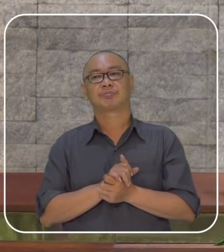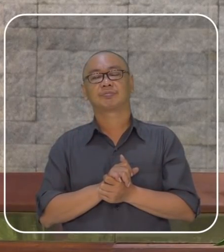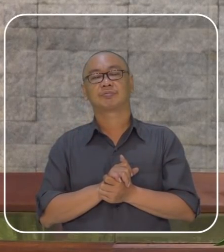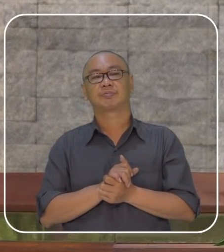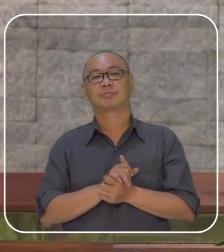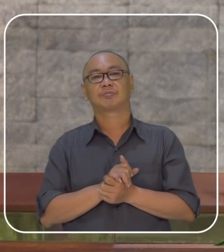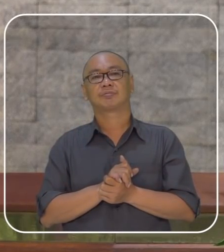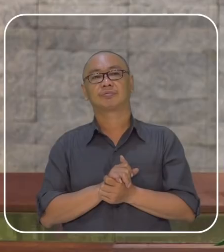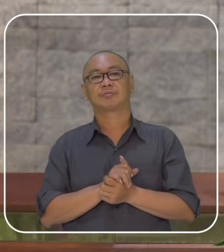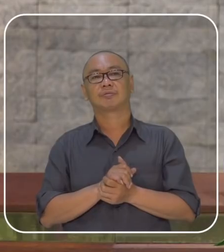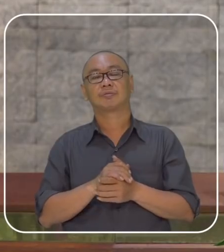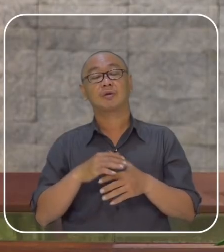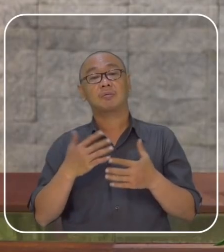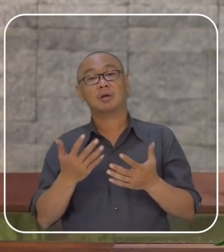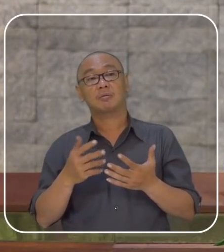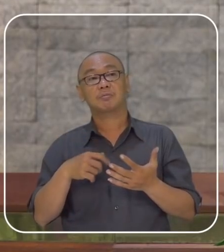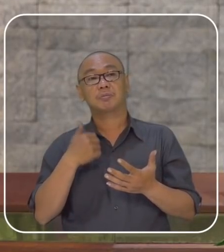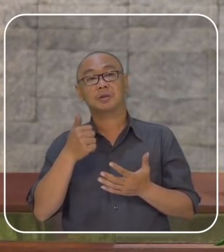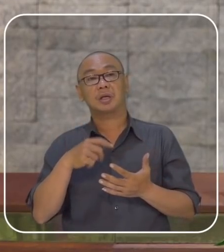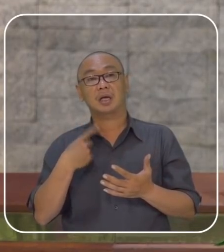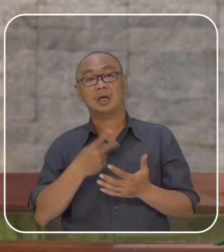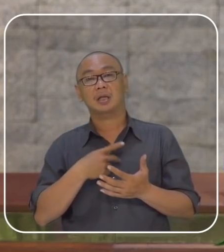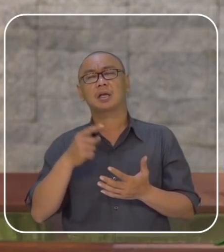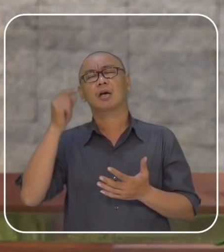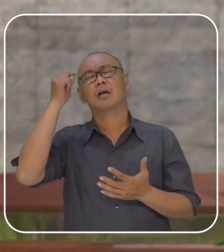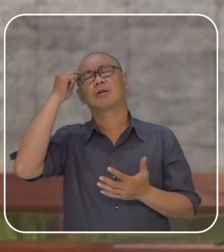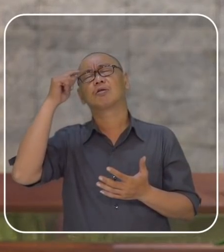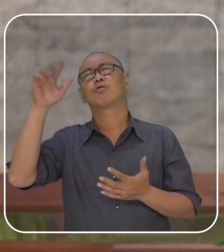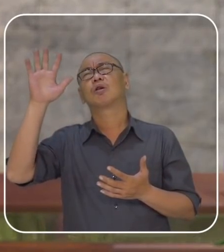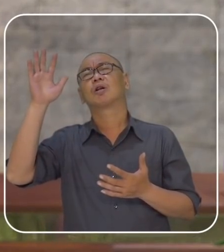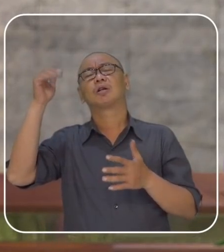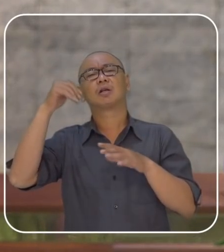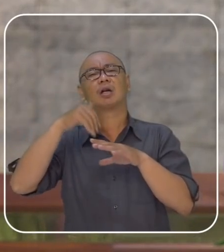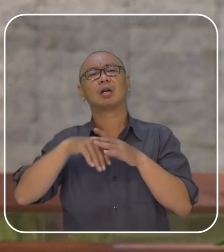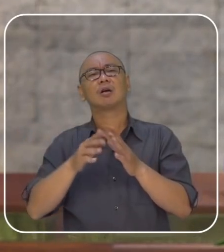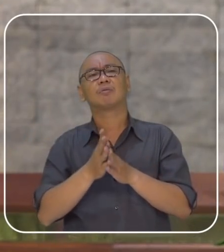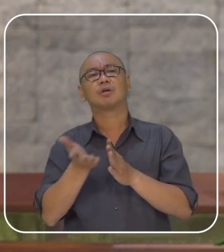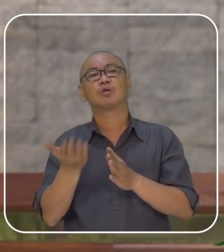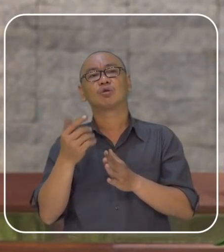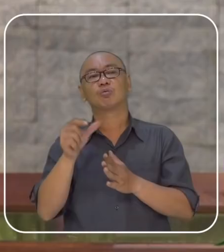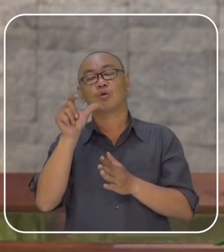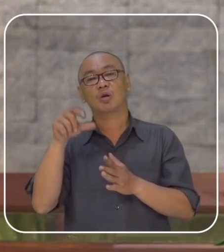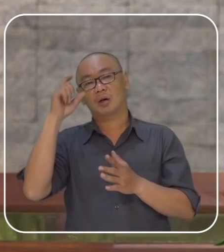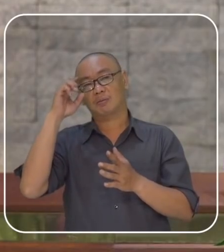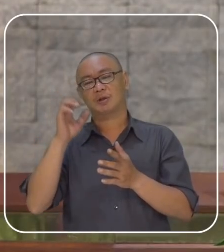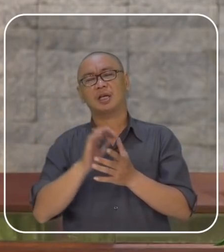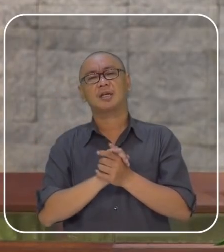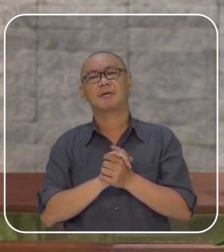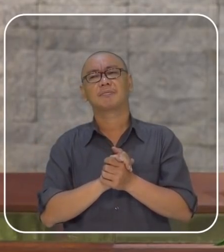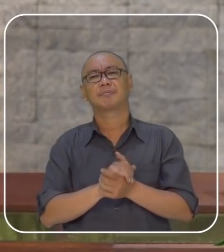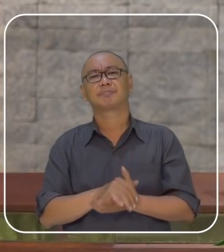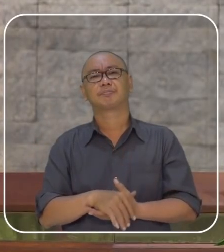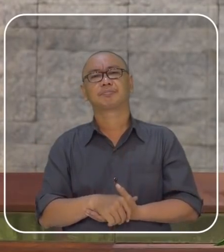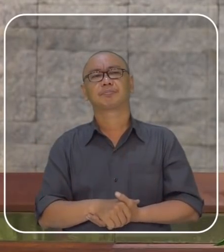Nah, sehingga apa yang bisa kita renungkan, saudara, di dalam hidup orang percaya